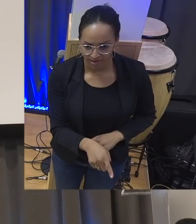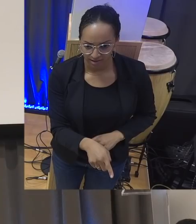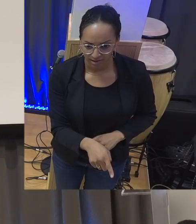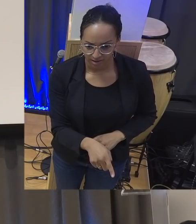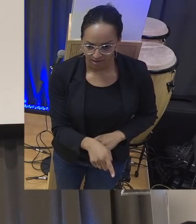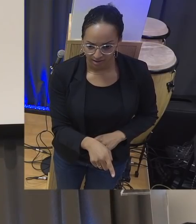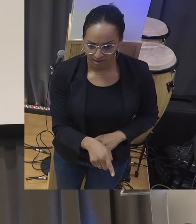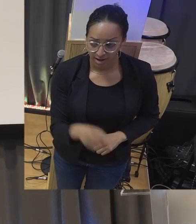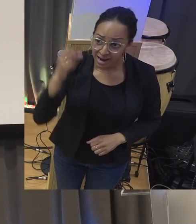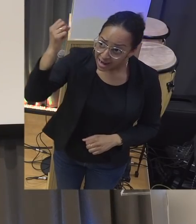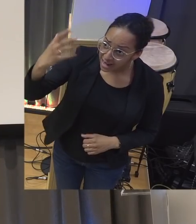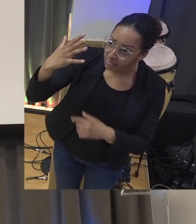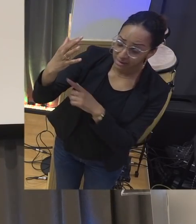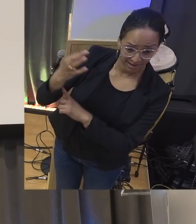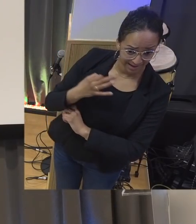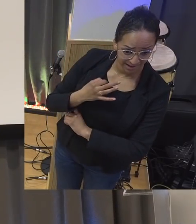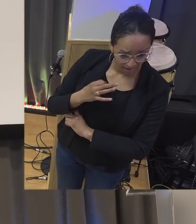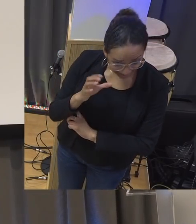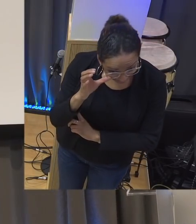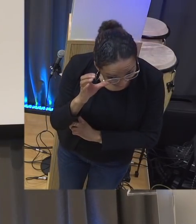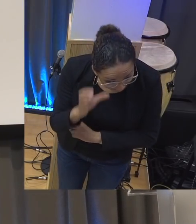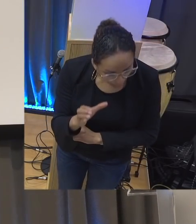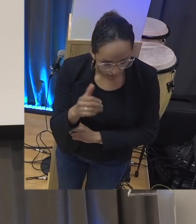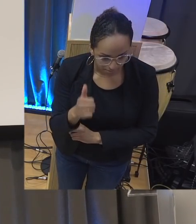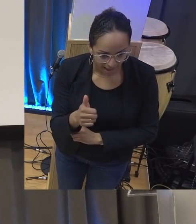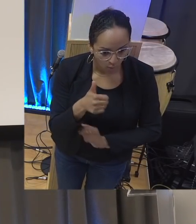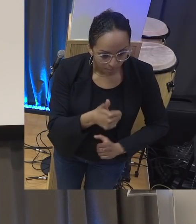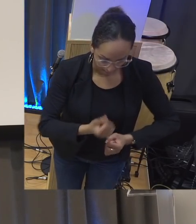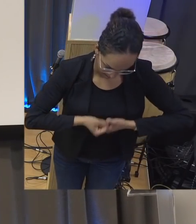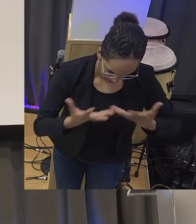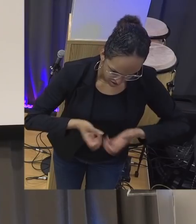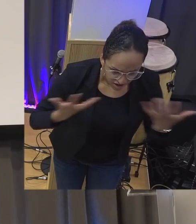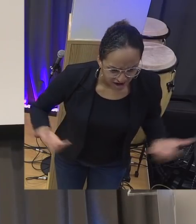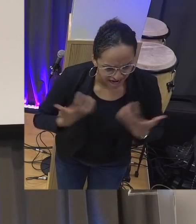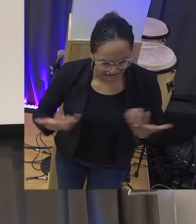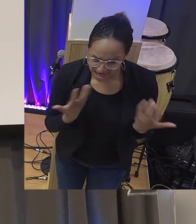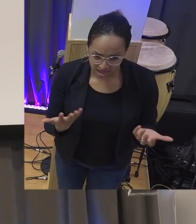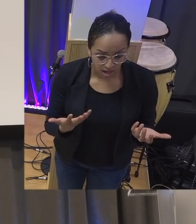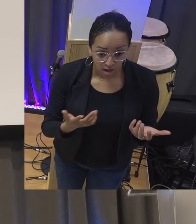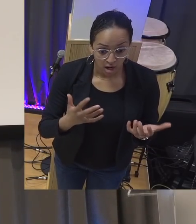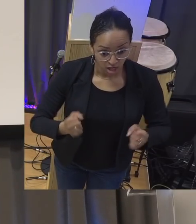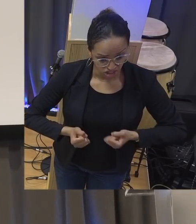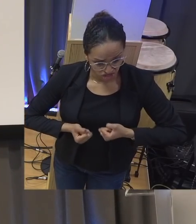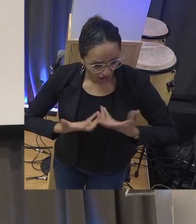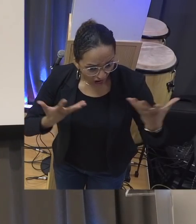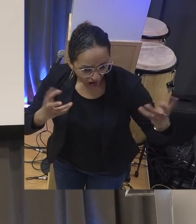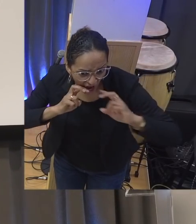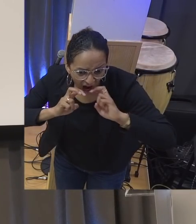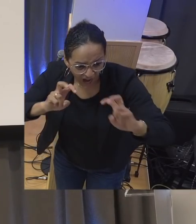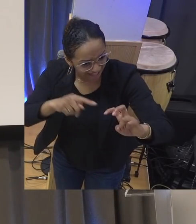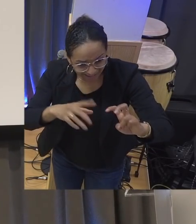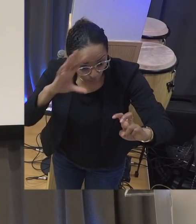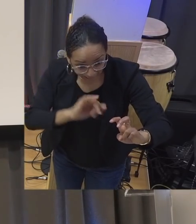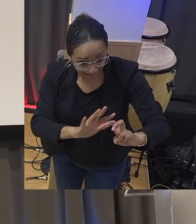Et l'Esprit Saint me dit, écoute, lis entre les lignes, ne te laisse pas impressionner par l'extérieur,